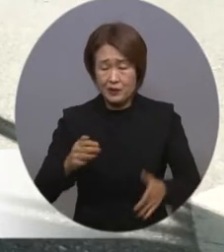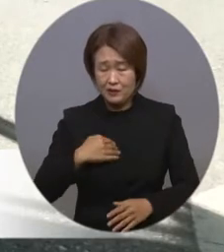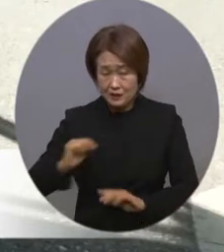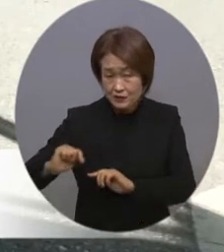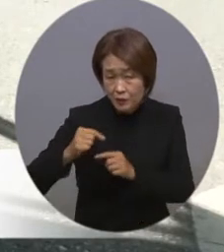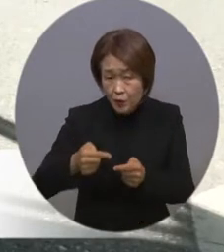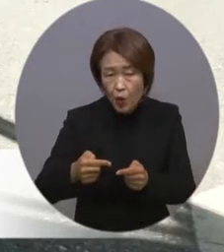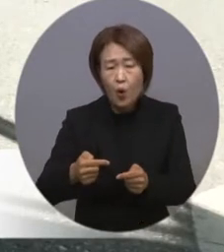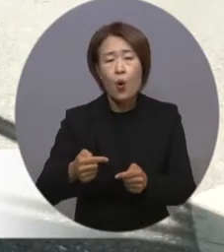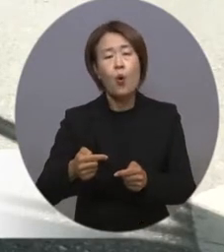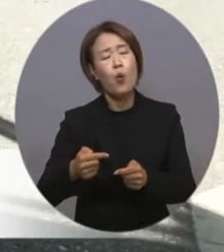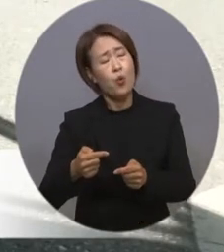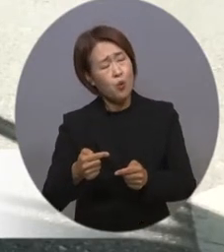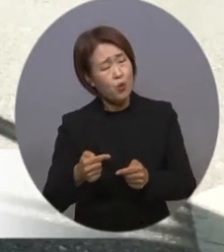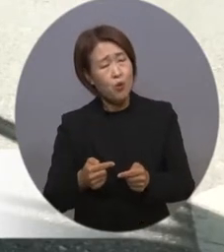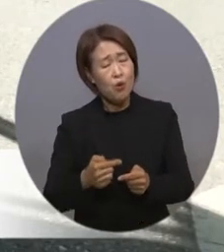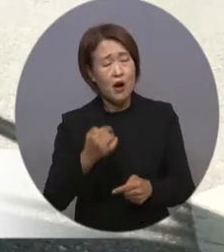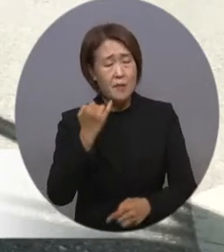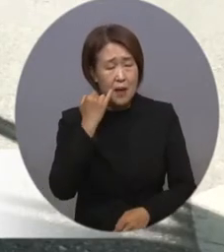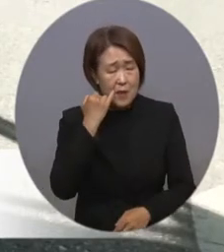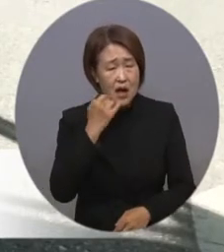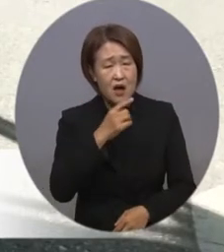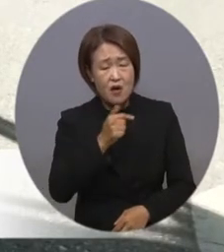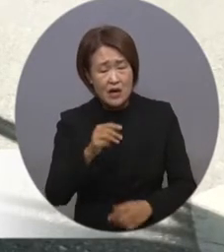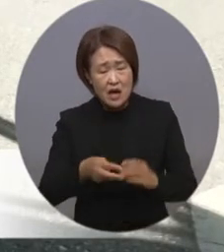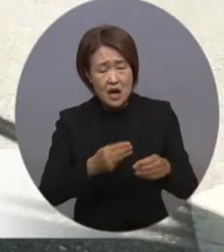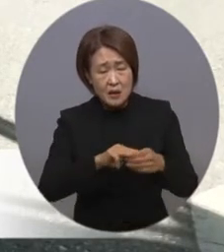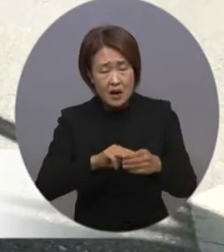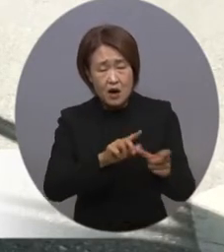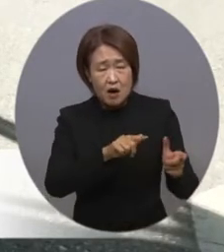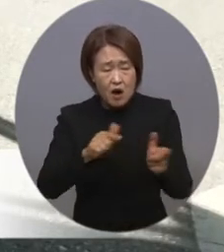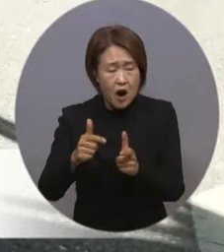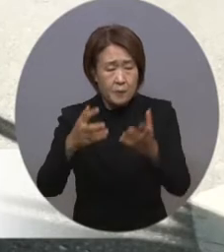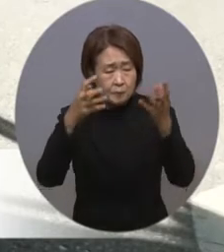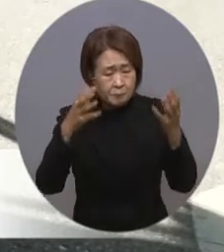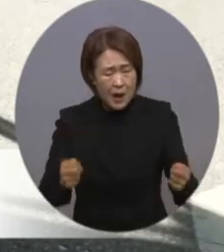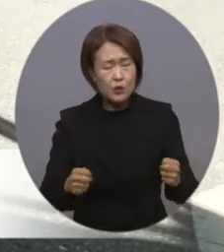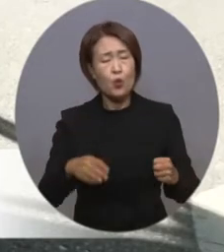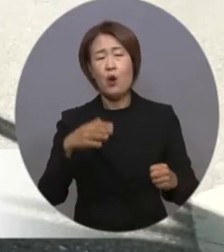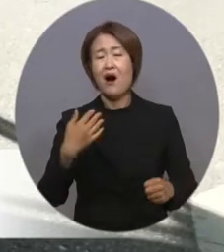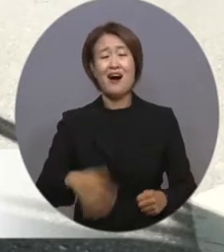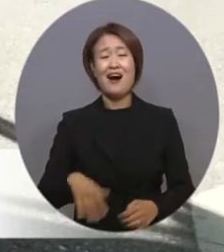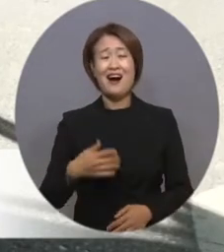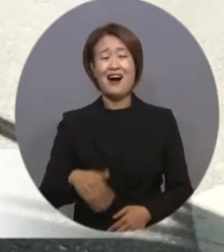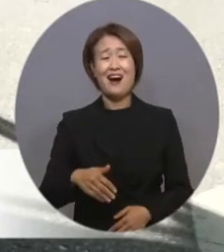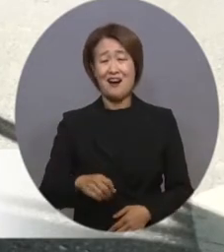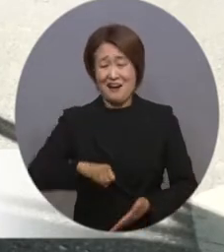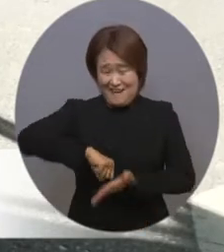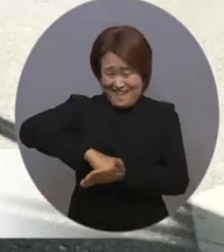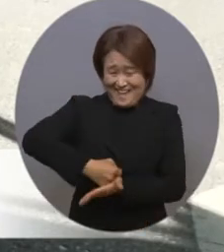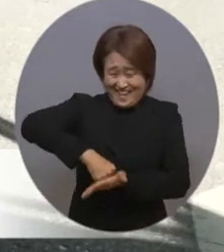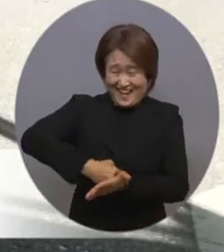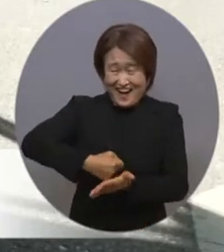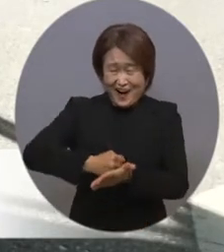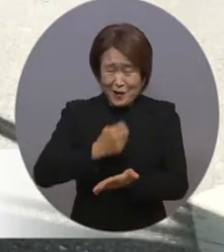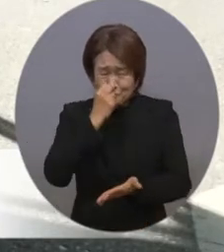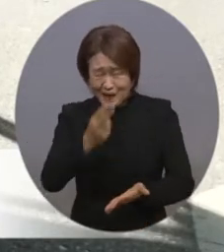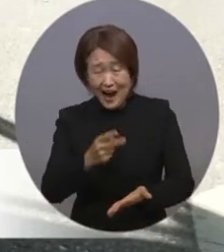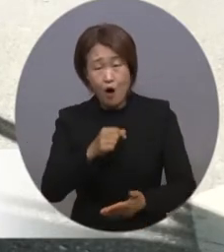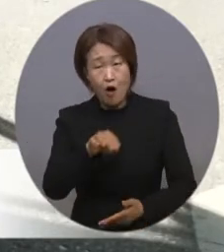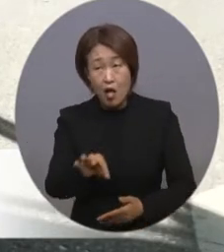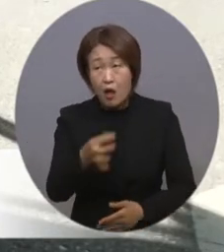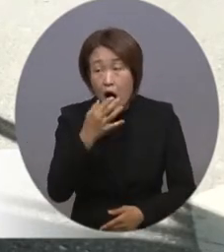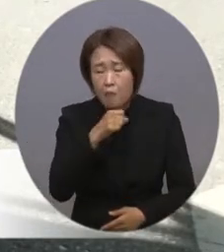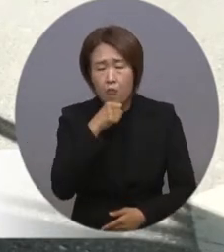보니까 발효식품도 너무너무 좋은 것도 많고 와서 보니 청국장도 맛있고